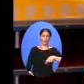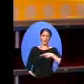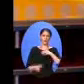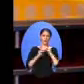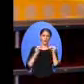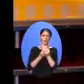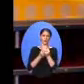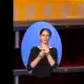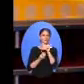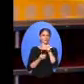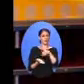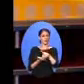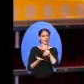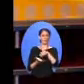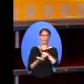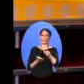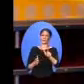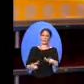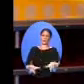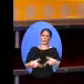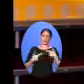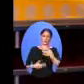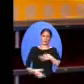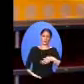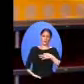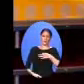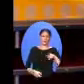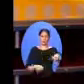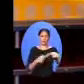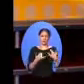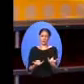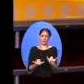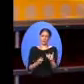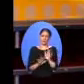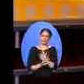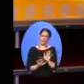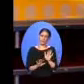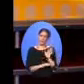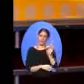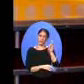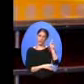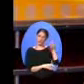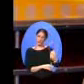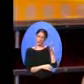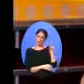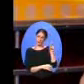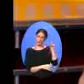והיינו צריכים להמשיך את חיינו מאז, בלעדיו.